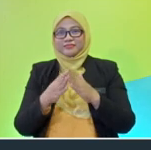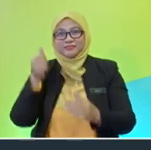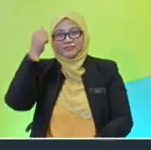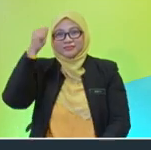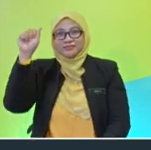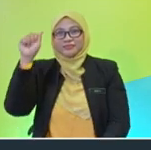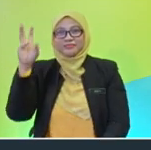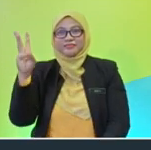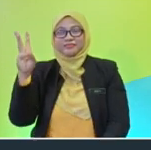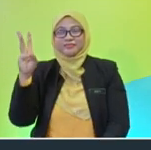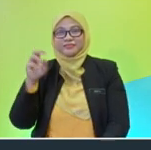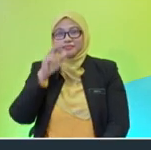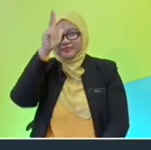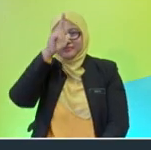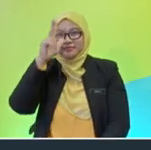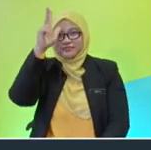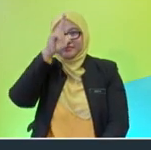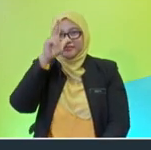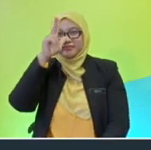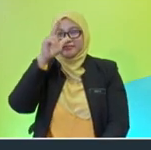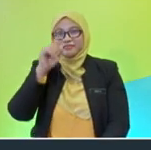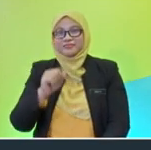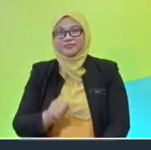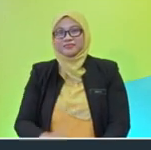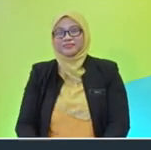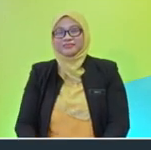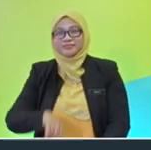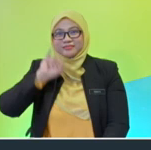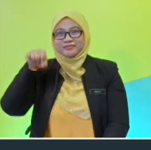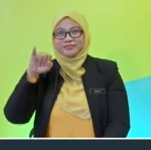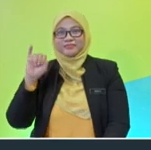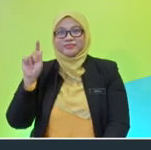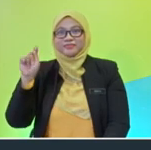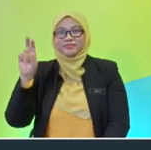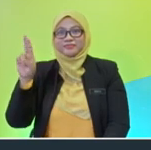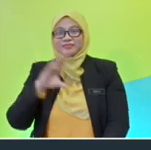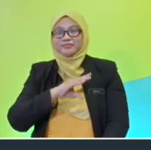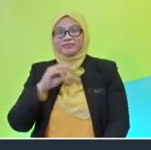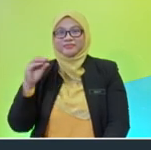kerajaan situ dan kerajaan Gangga negara